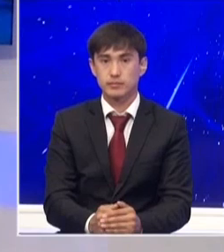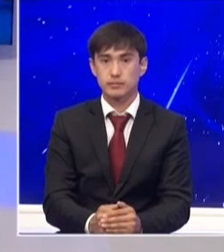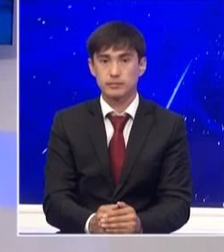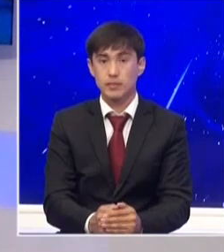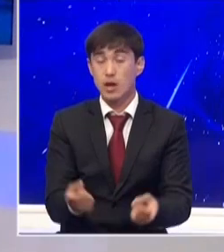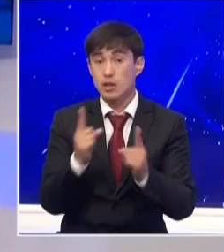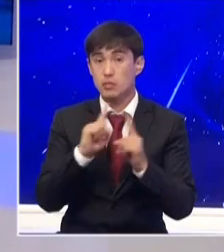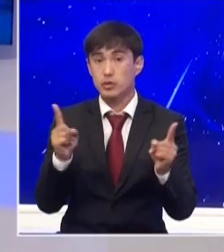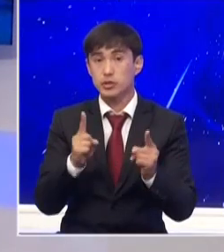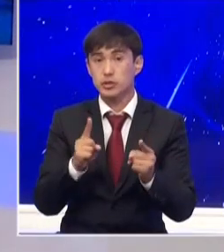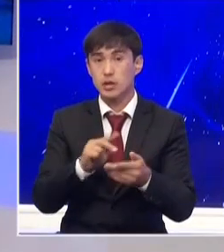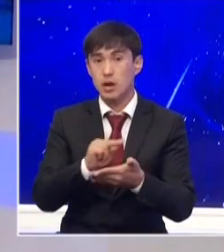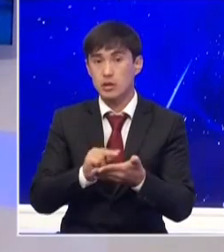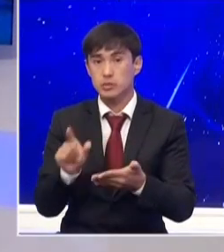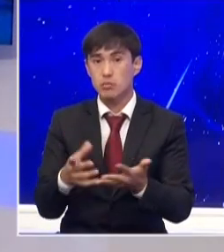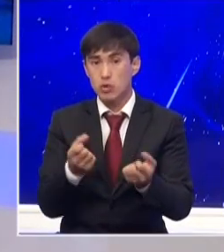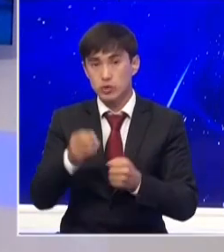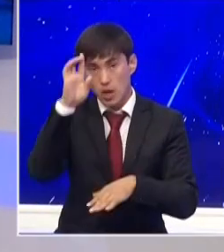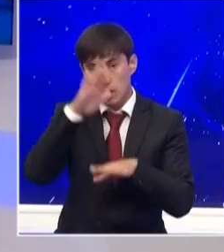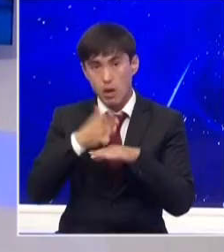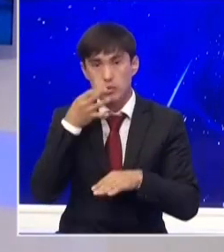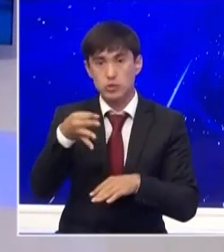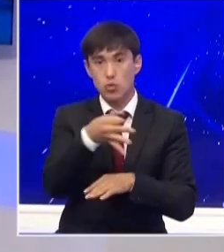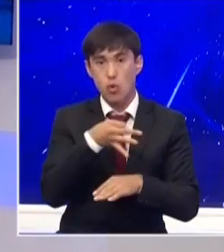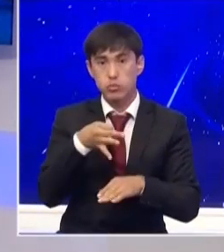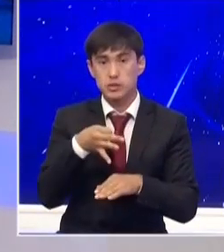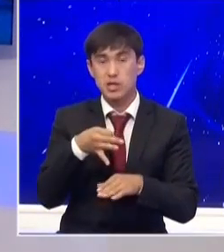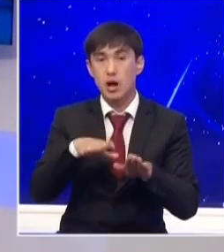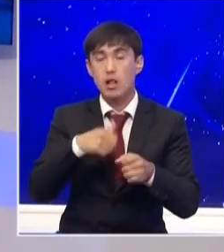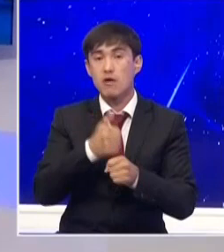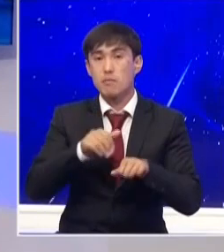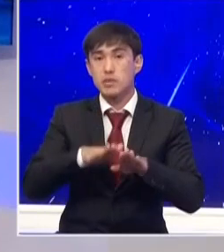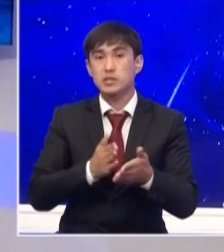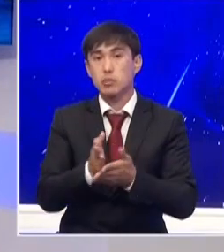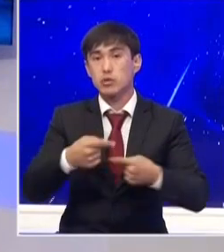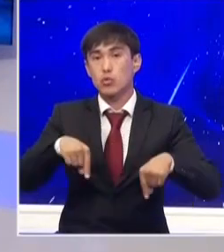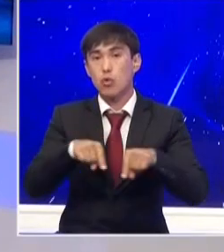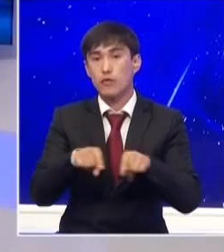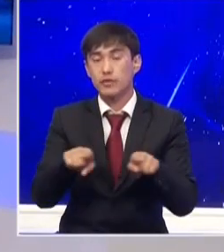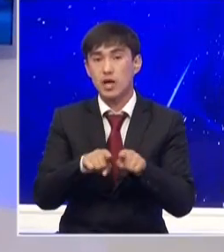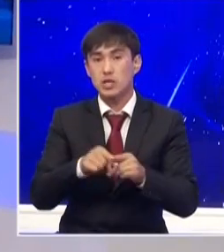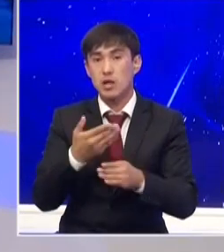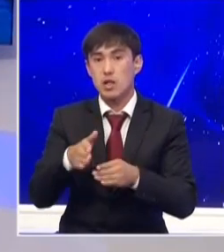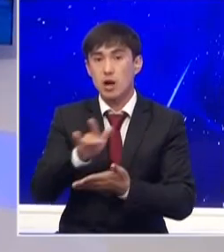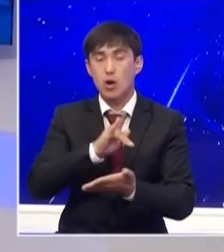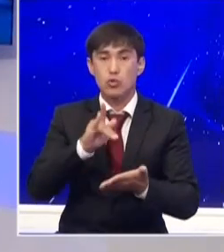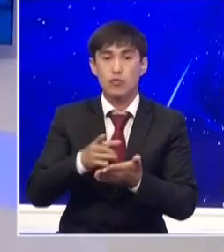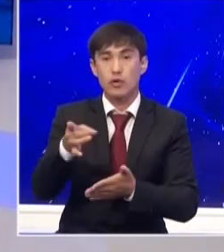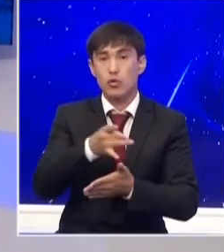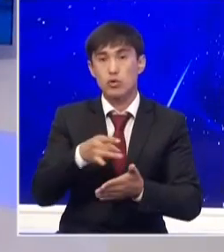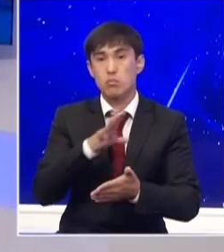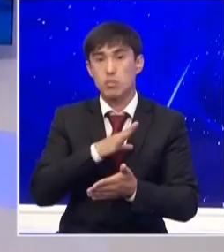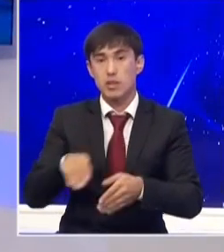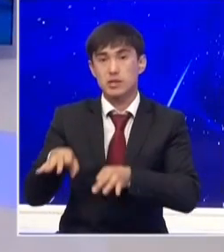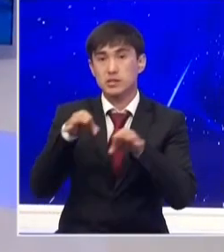а необычную корреспонденцию получили Аким Алматинской области главы местных исполнительных органов а также отделов городов и районов